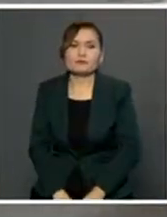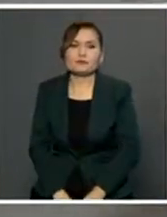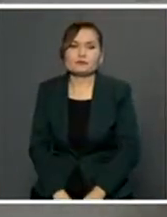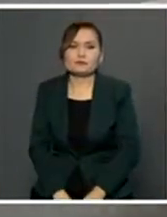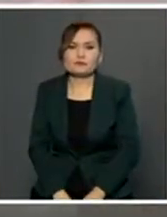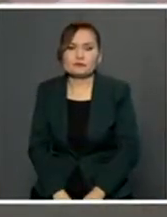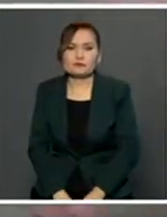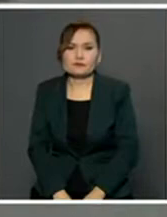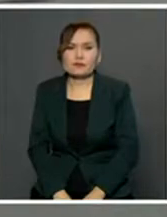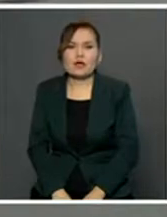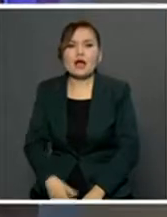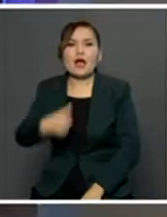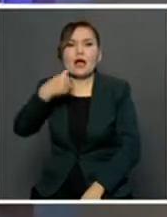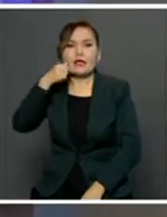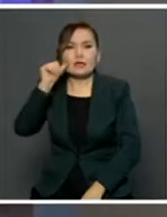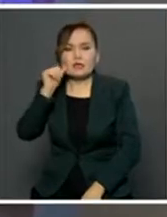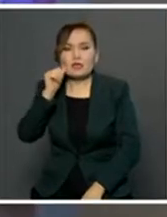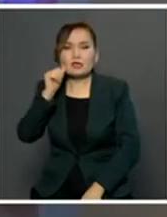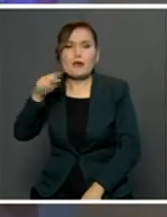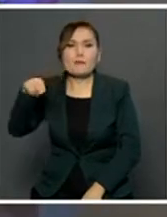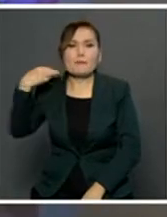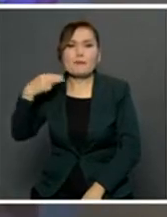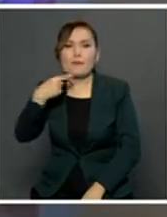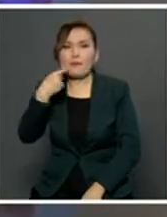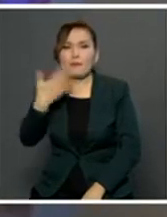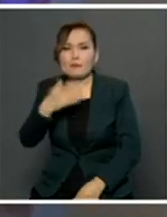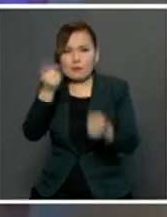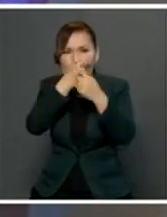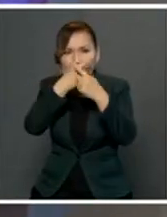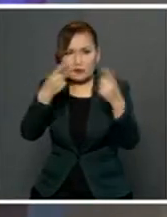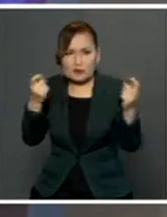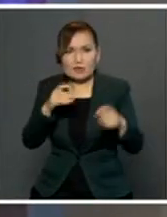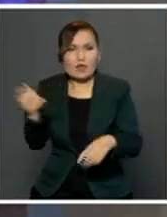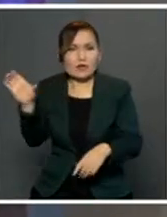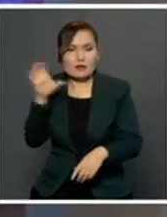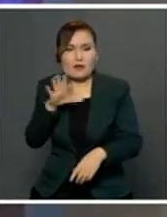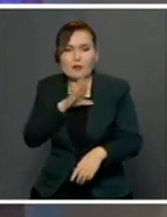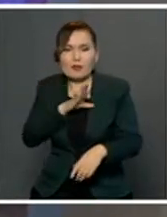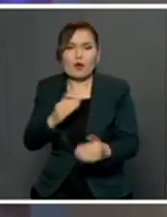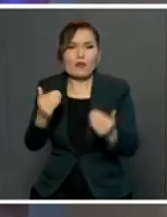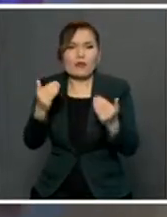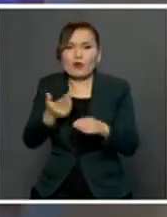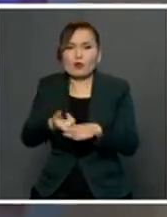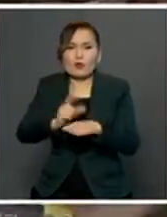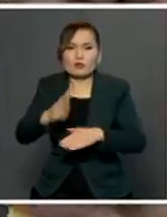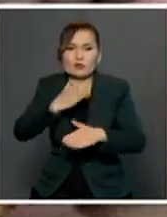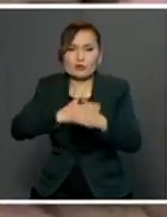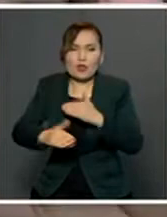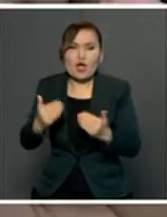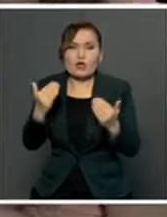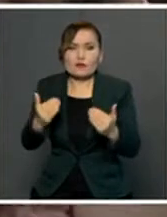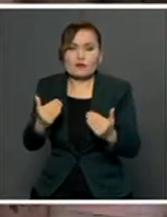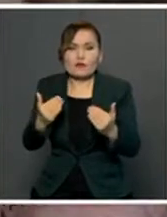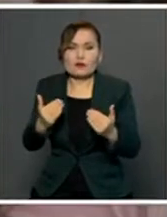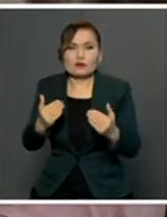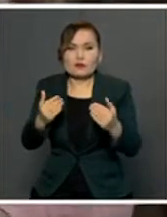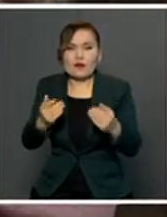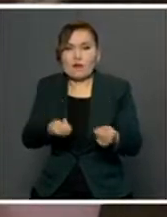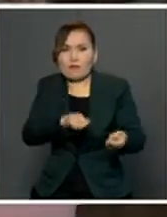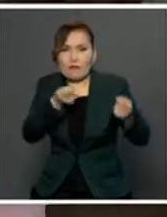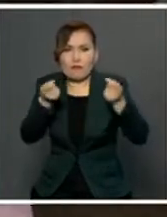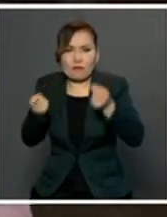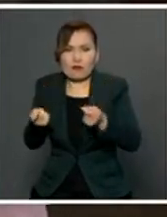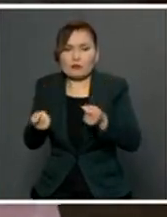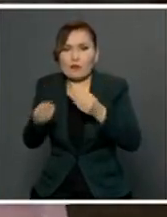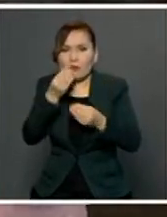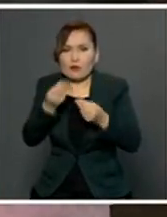Кешегі мынау президенттің мәлімдемесін ести сала, бүгін міне өте қуаныштымыз. Бүгін келіп атыр, 4 баланың анасымын, осы бір